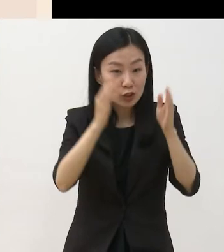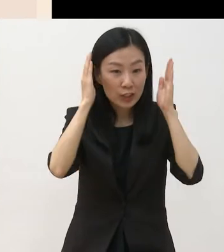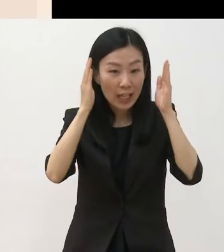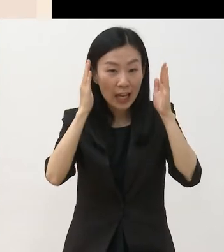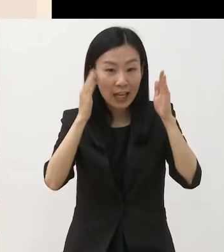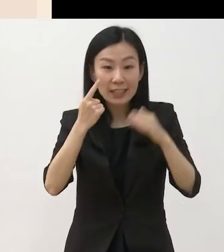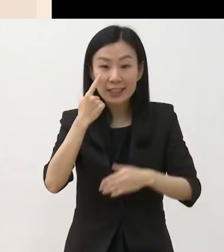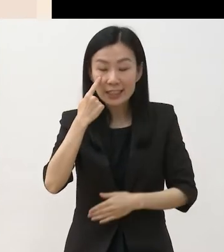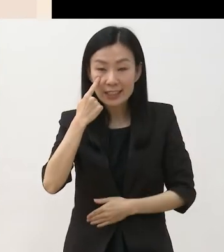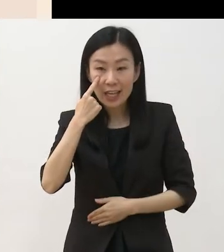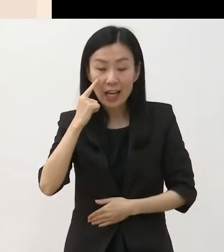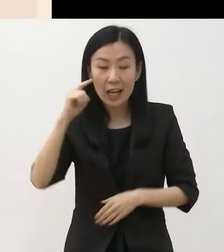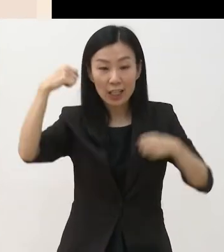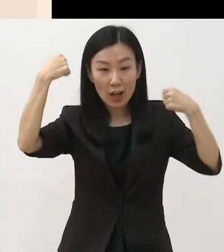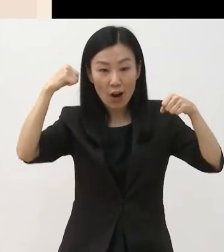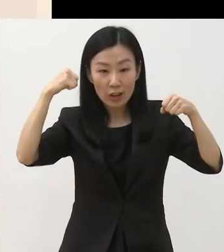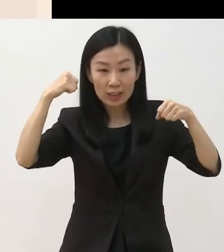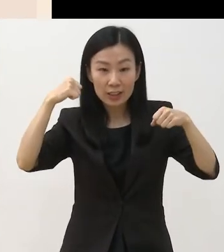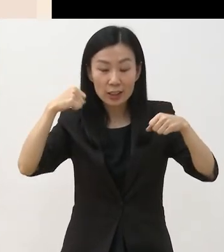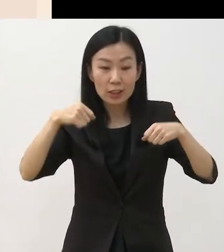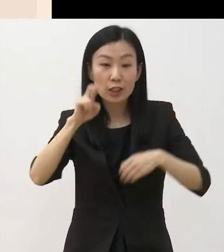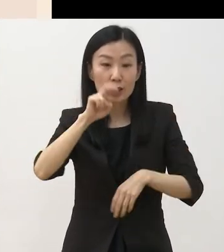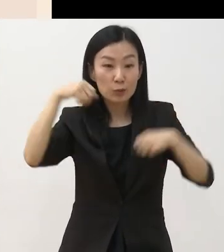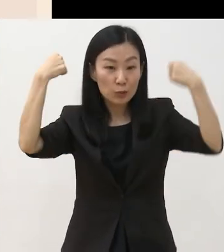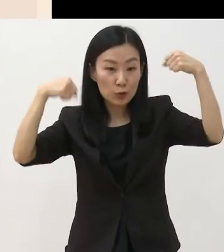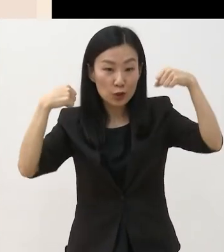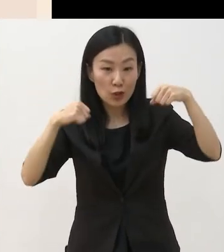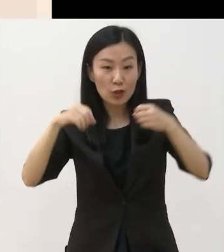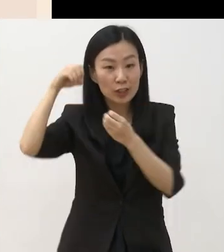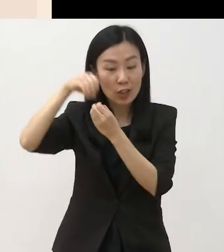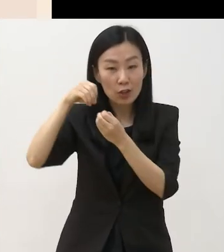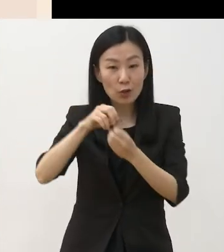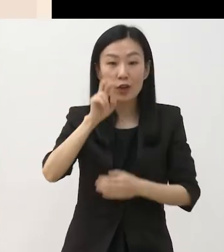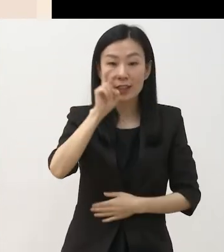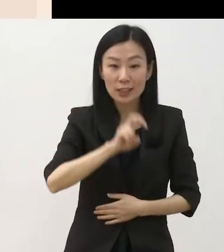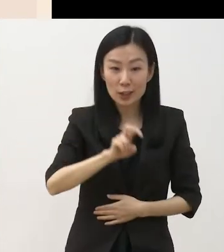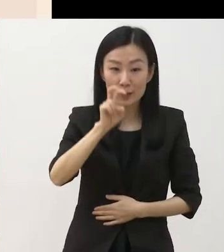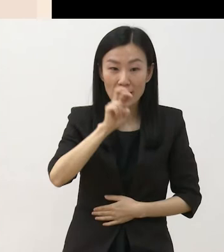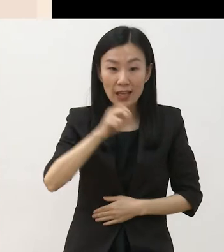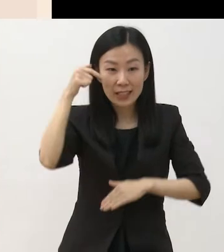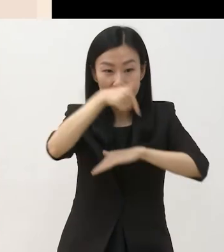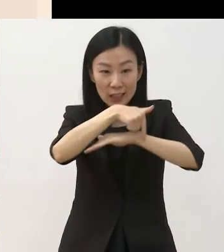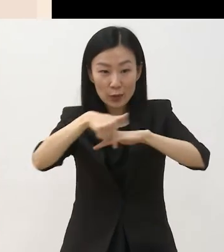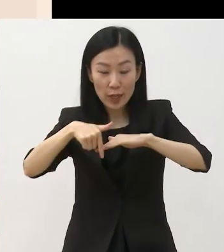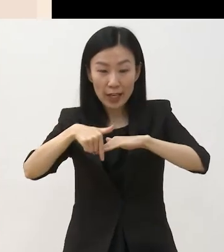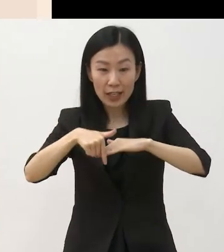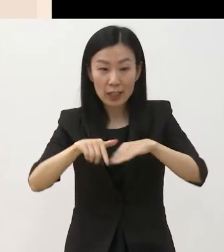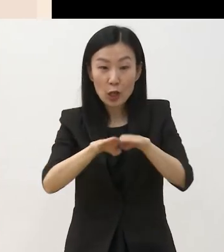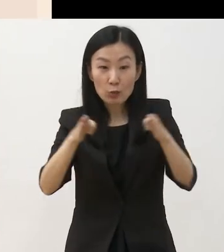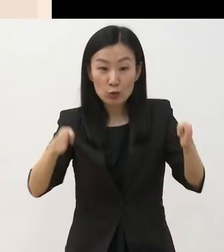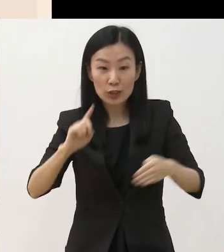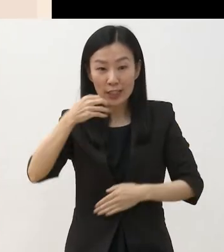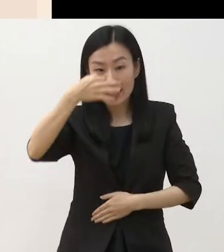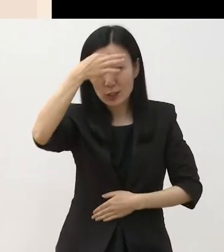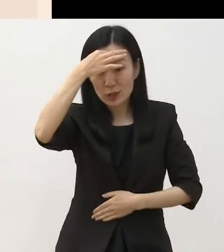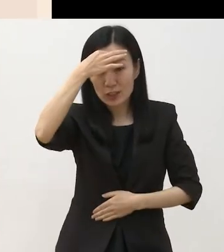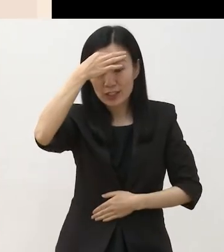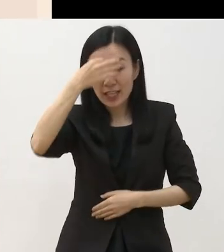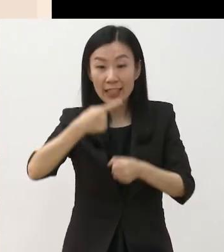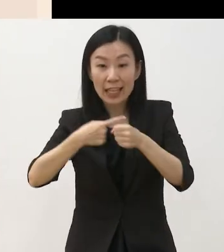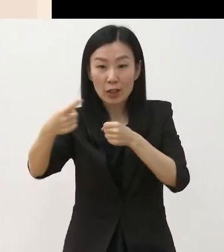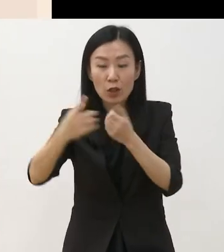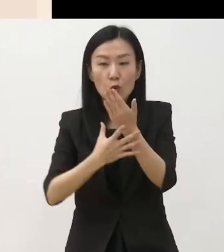연극, 무용, 전통음악, 그다음에 기획, 무대예술. 21년도에는 통합해서 운영을